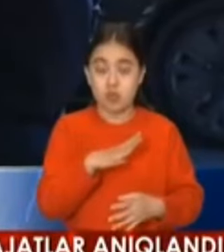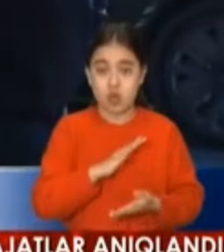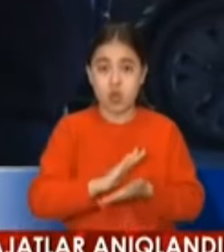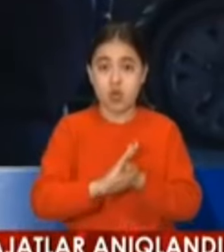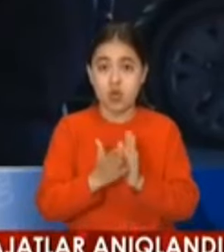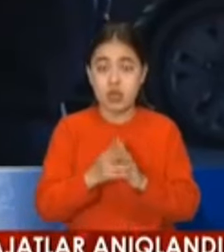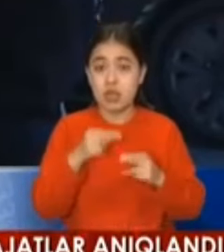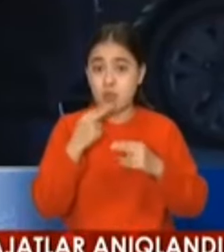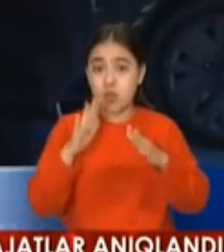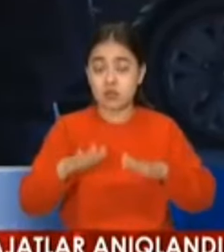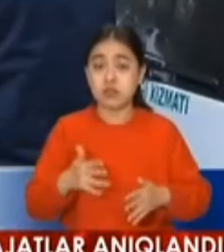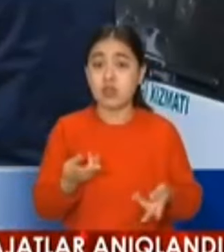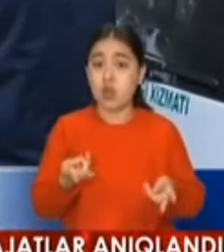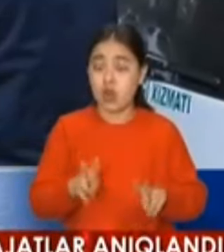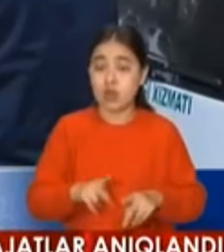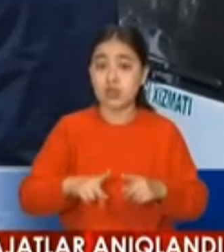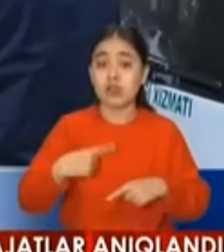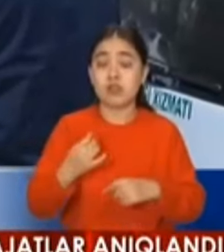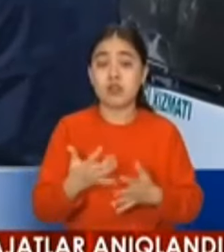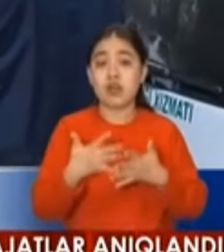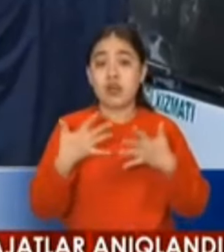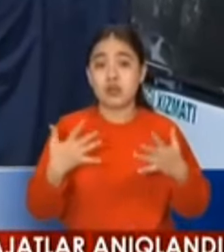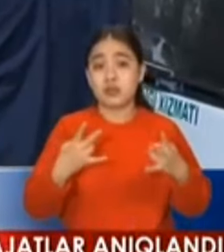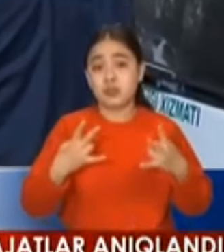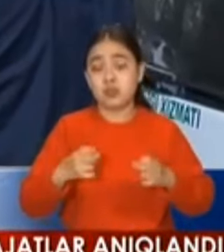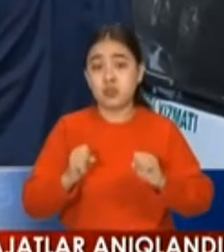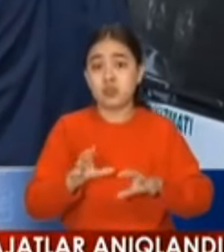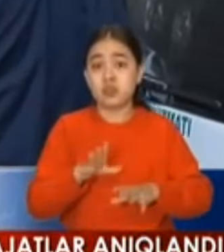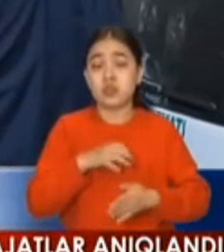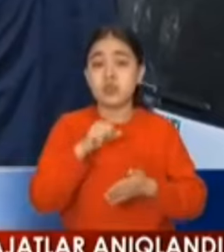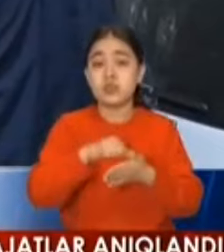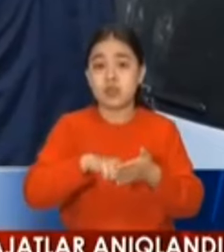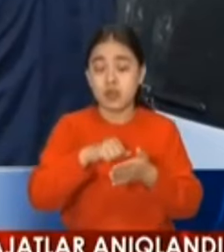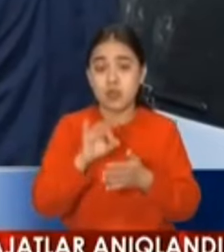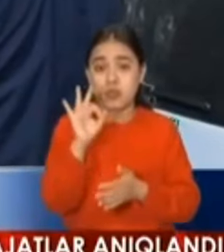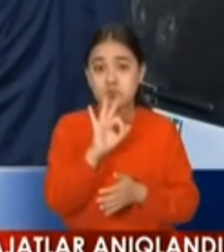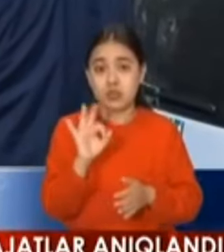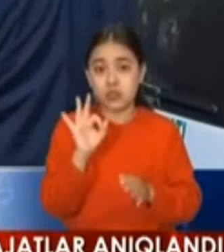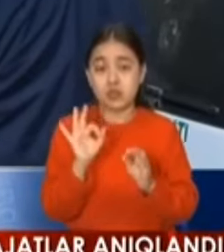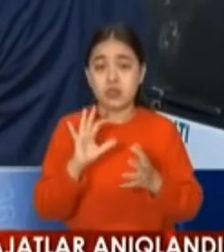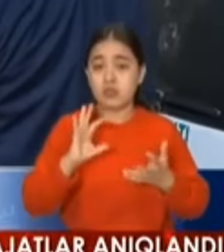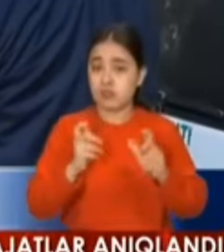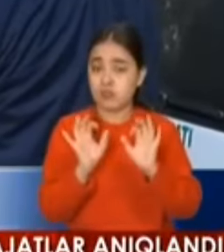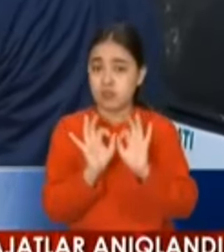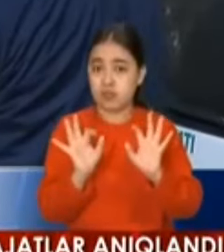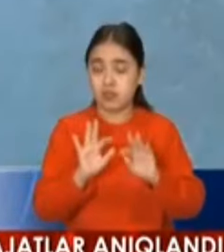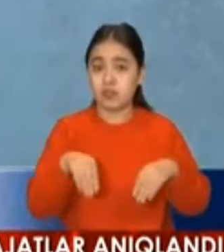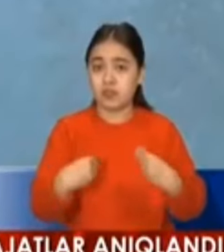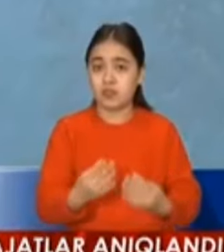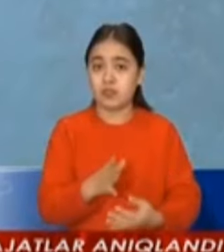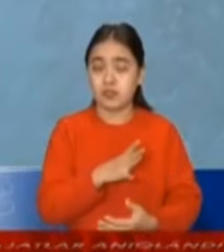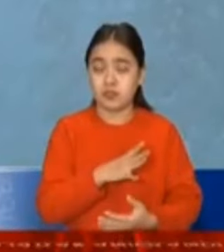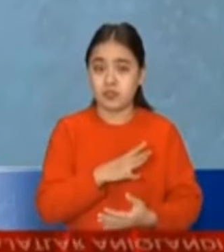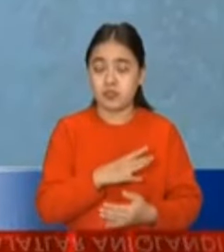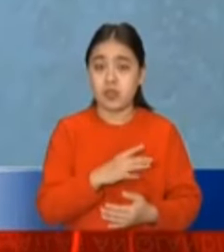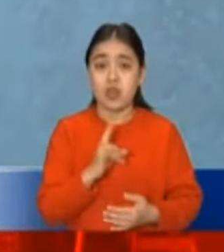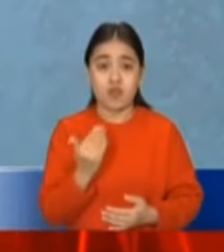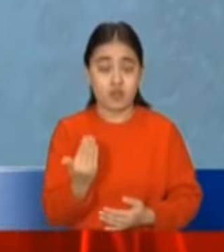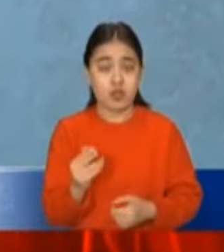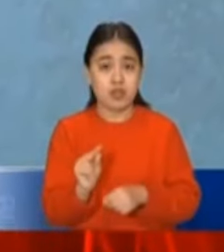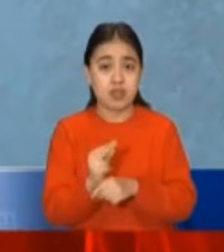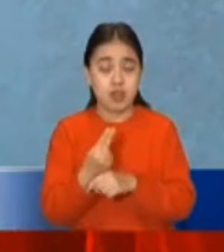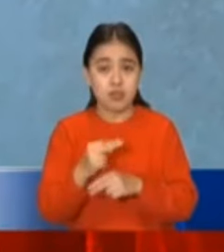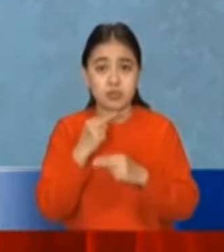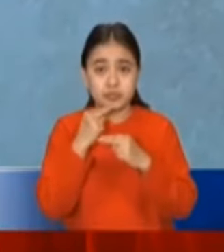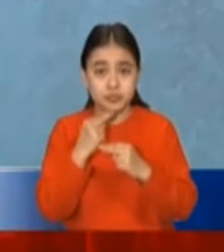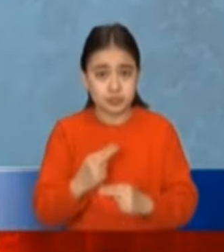holatni e'tiborsiz qoldirish keyingi gal katta musibatga sabab bo'lishi mumkinligi borasida qat'iy ogohlantirishlar berildi. Farzandimiz tarbiyasiga